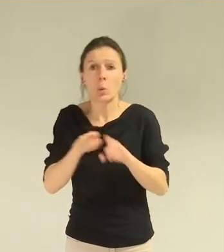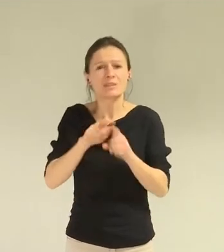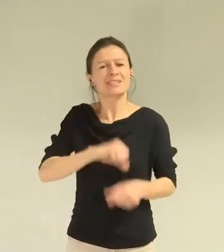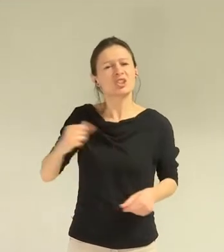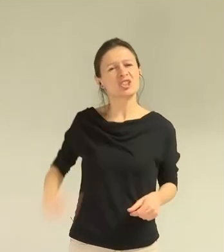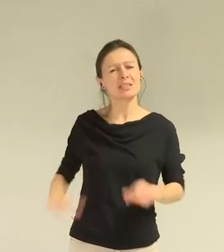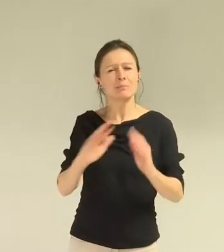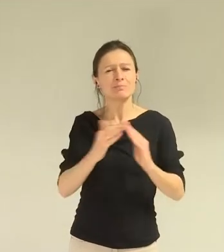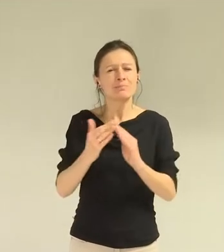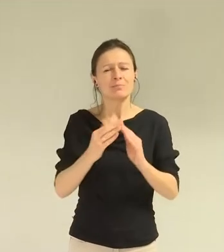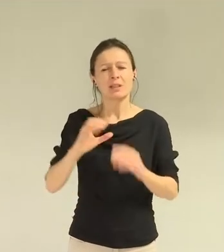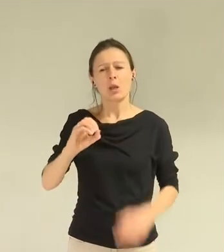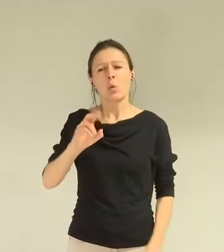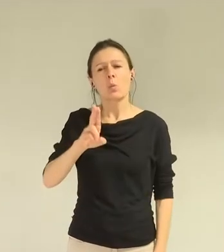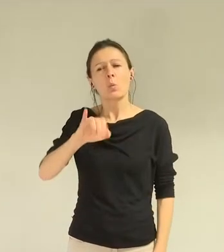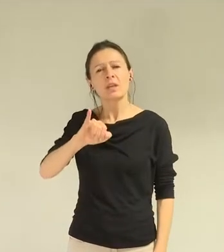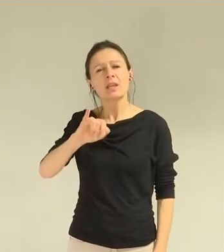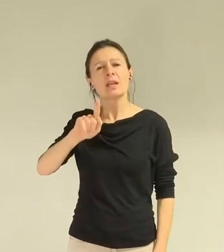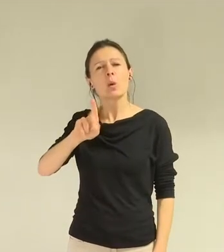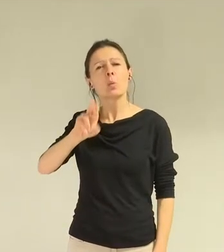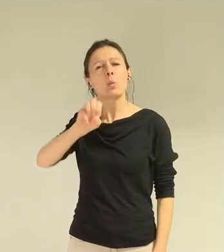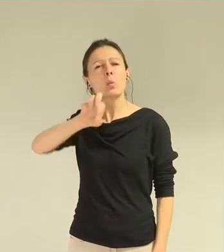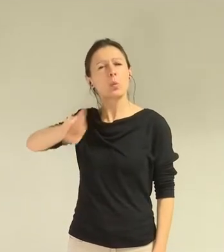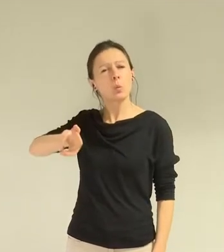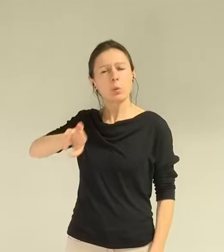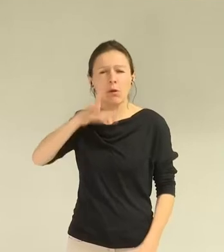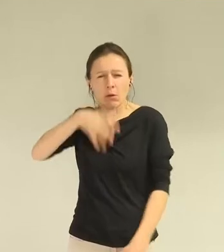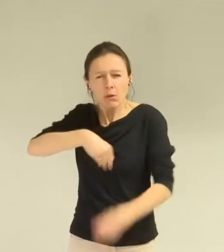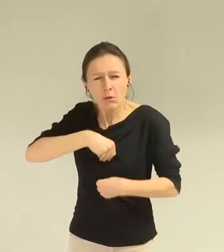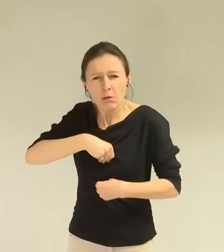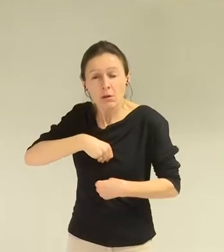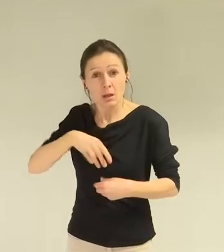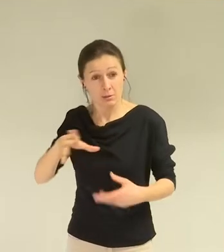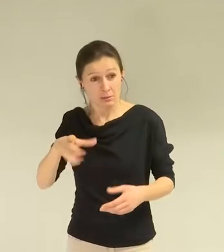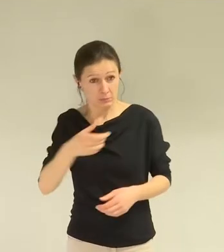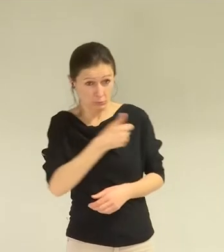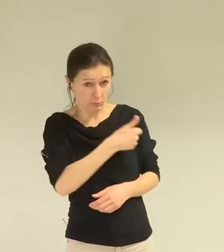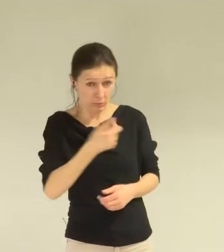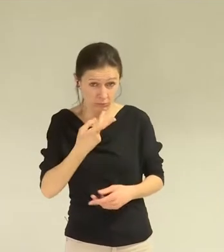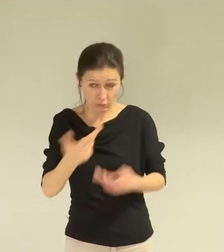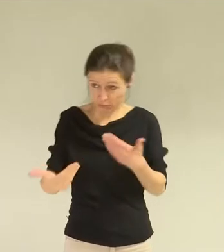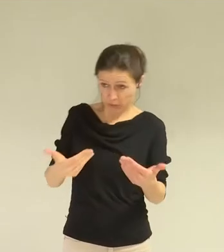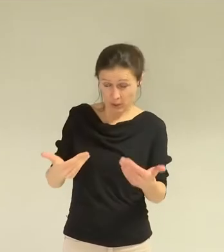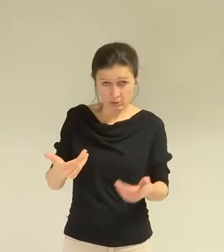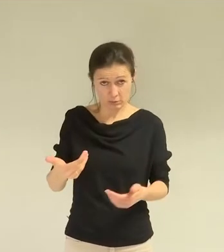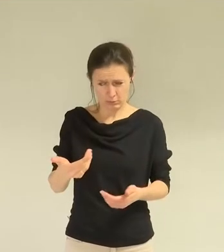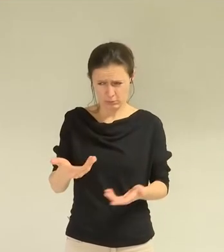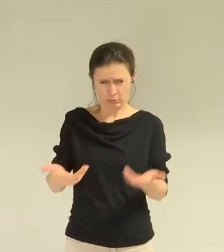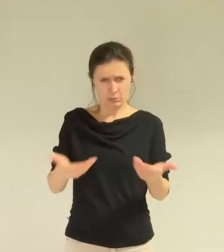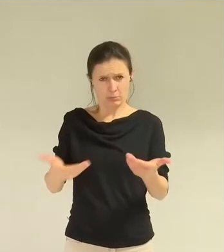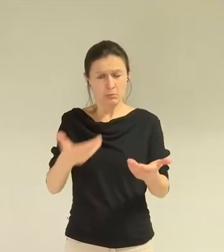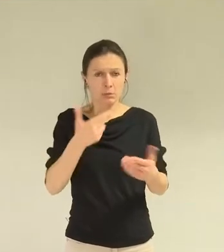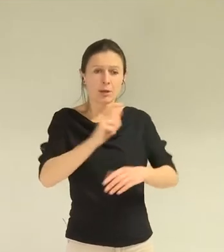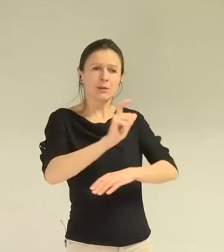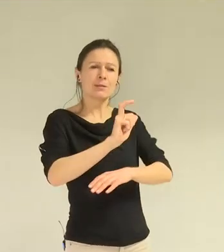perversité de l'explication qui se voudrait presque un syllogisme puisque les juifs souffrent puisque les